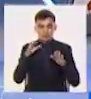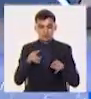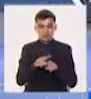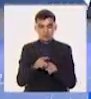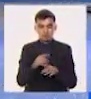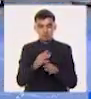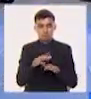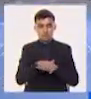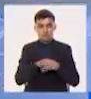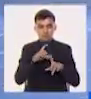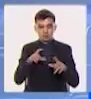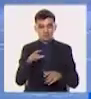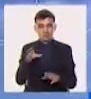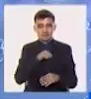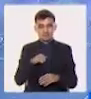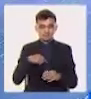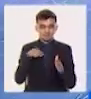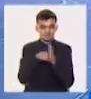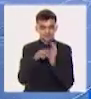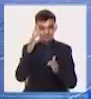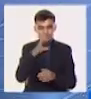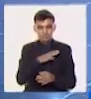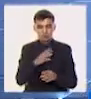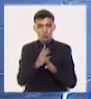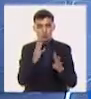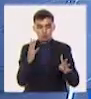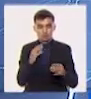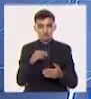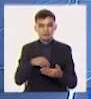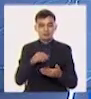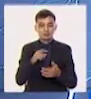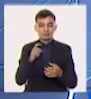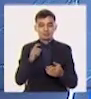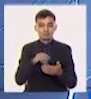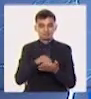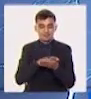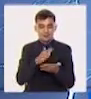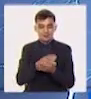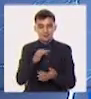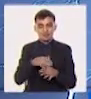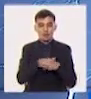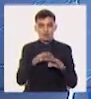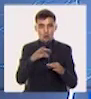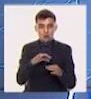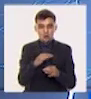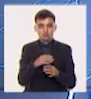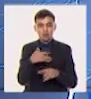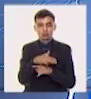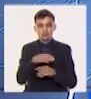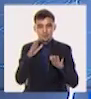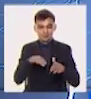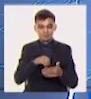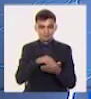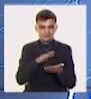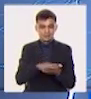есеп жоқ. Иін тірескен халық ішке кіру үшін тіпті кезекке жазылып жатыр. Алдымен халық сырттағы тізімге жазылады, кейін